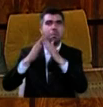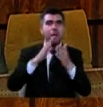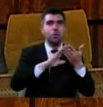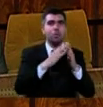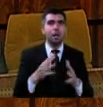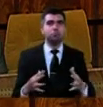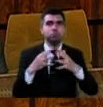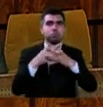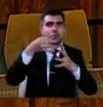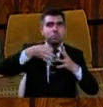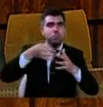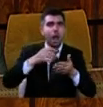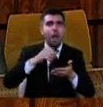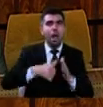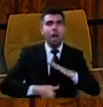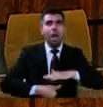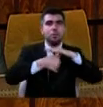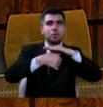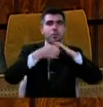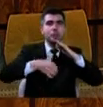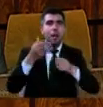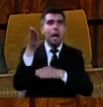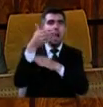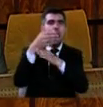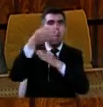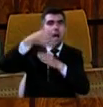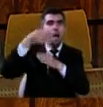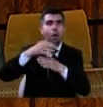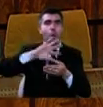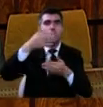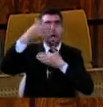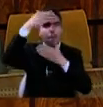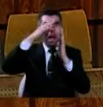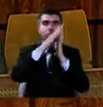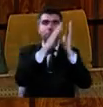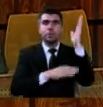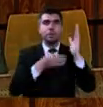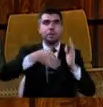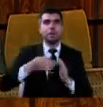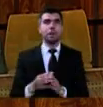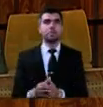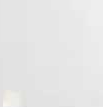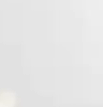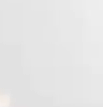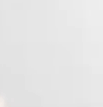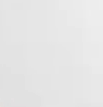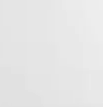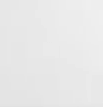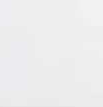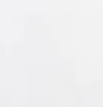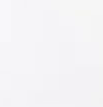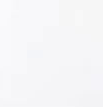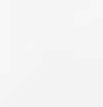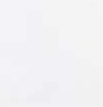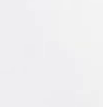تنافسية ترفع العلم الوطني وتشرف المغاربة في جميع المحافل والمنتديات. شكرا سيد الرئيس.